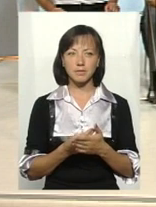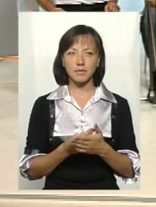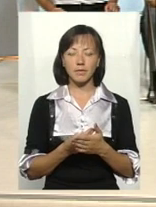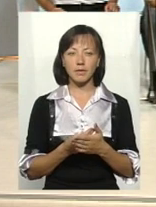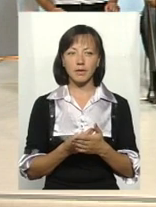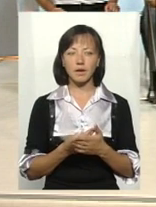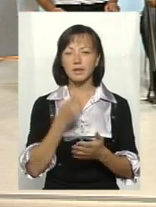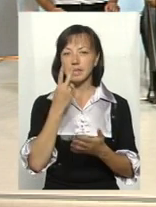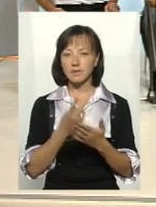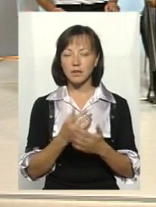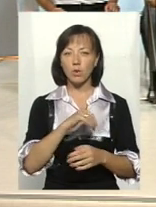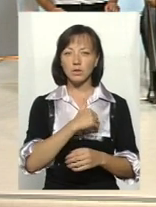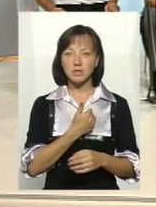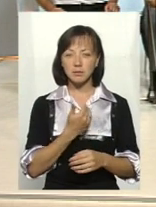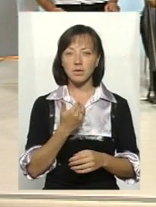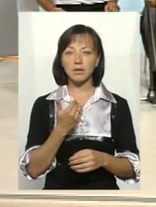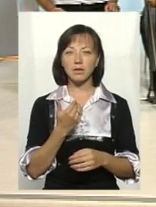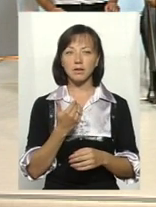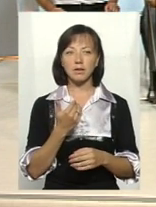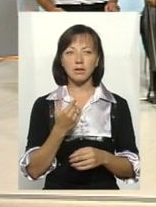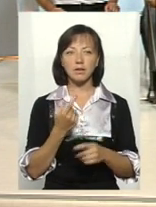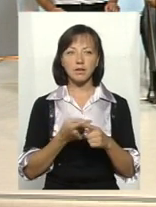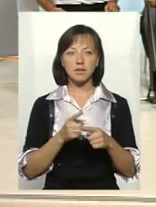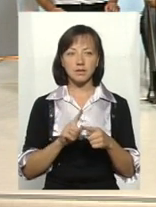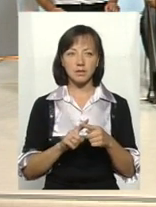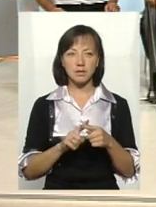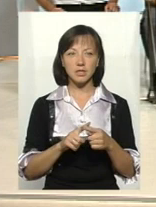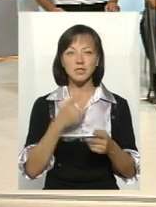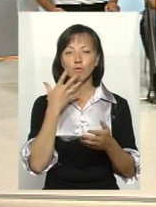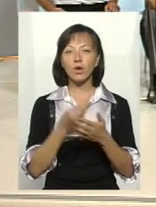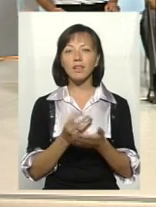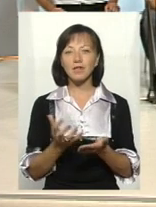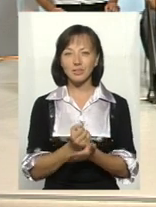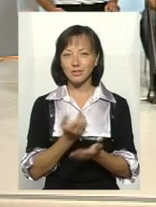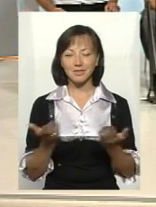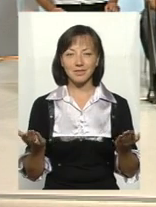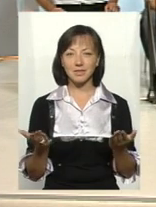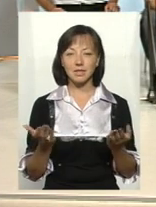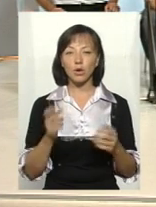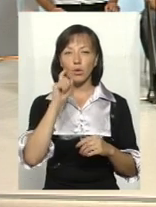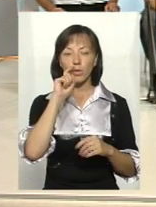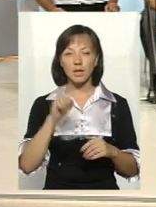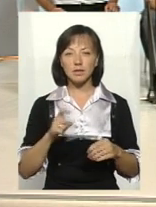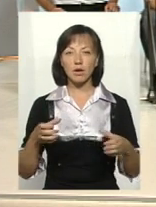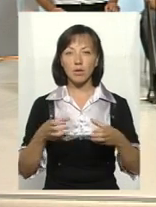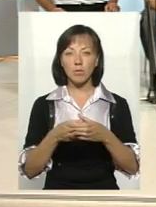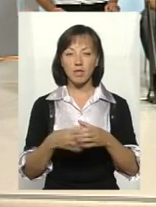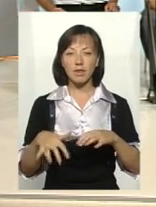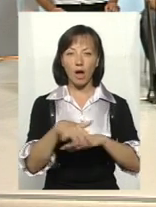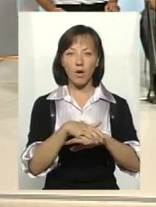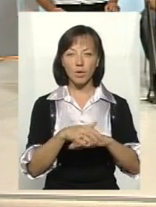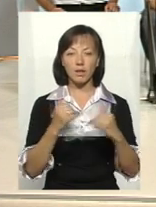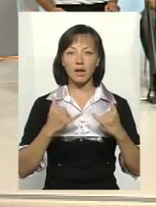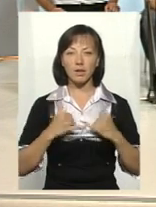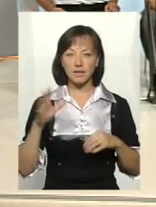Аня, дивіться, я б хотіла, щоб тих своїх знайшли. Ви розумієте, це перше. Так. Друге, що українська громада, український народ для